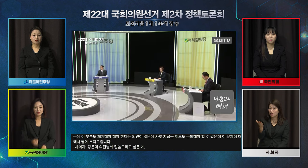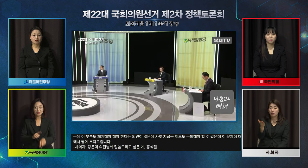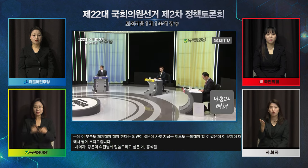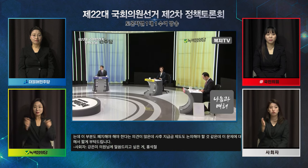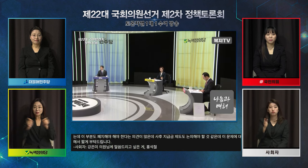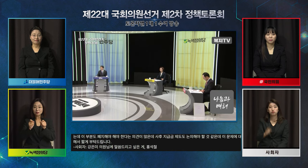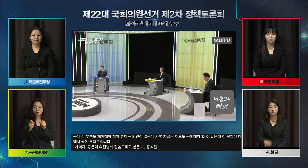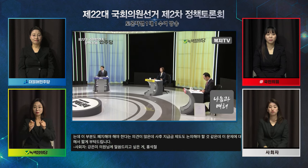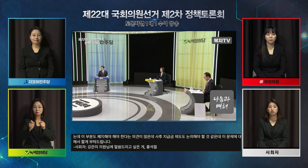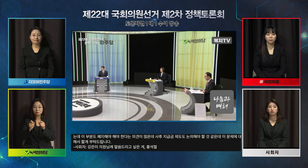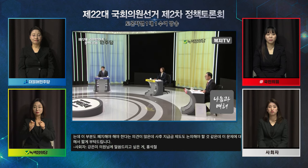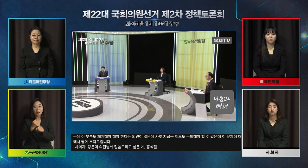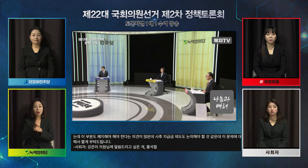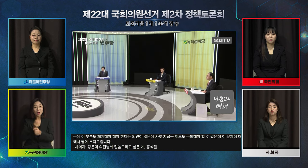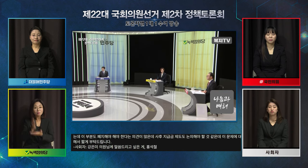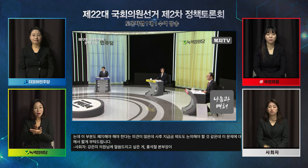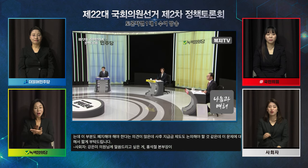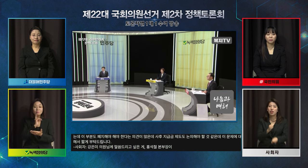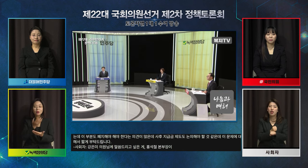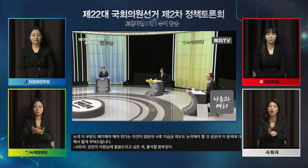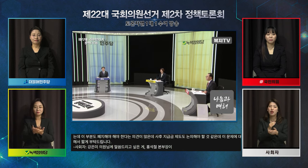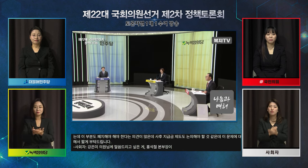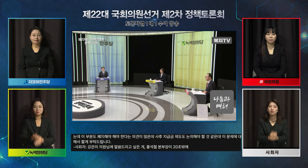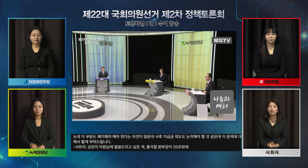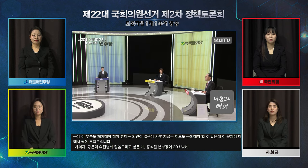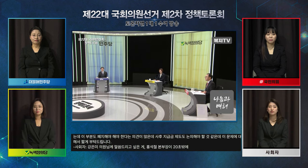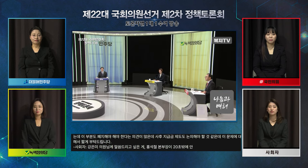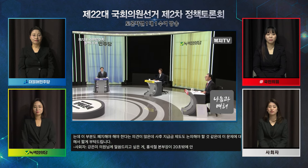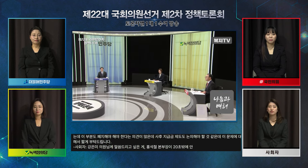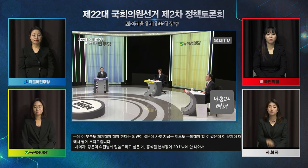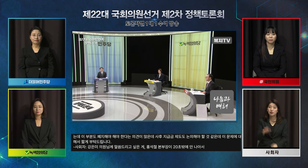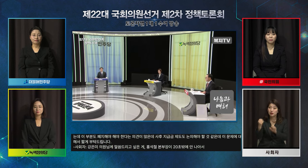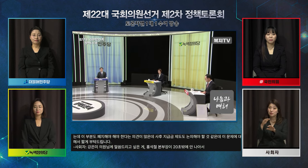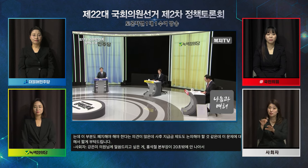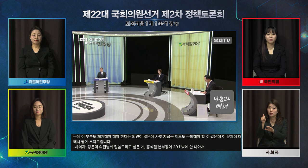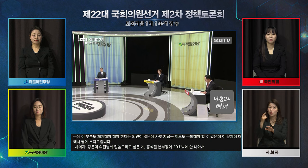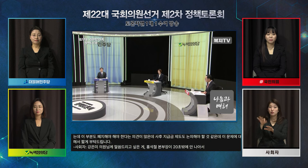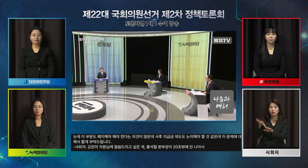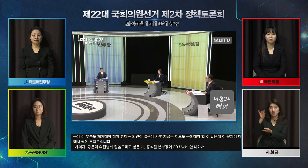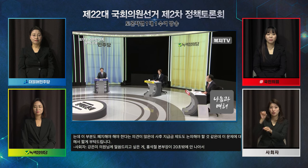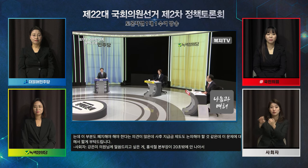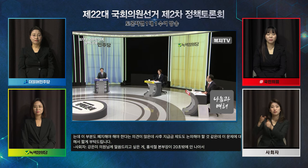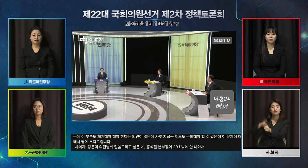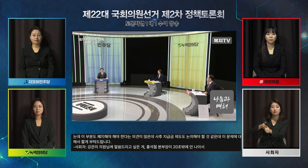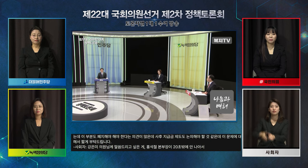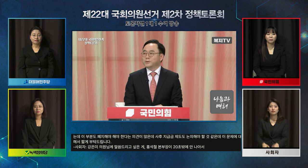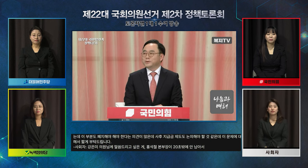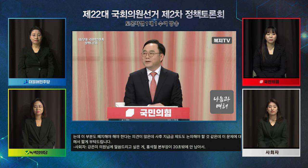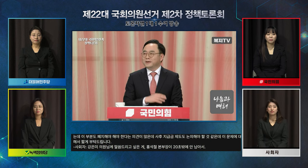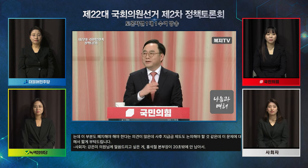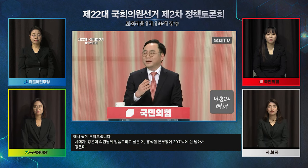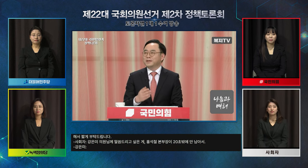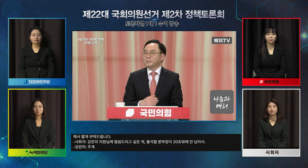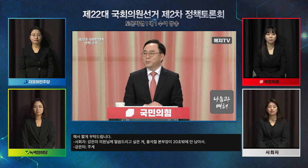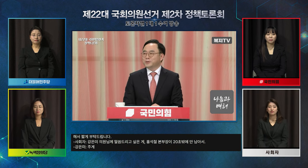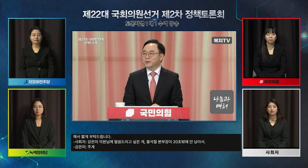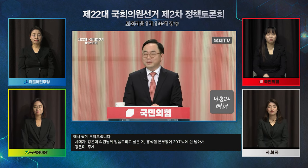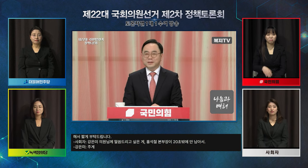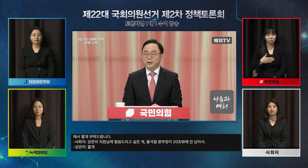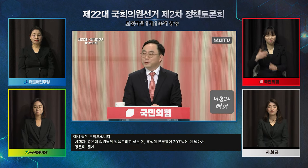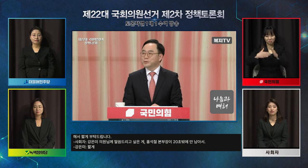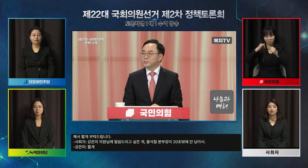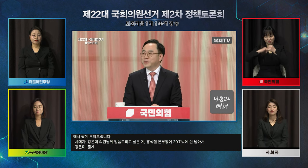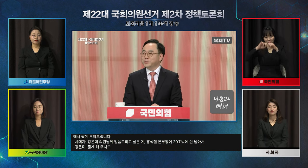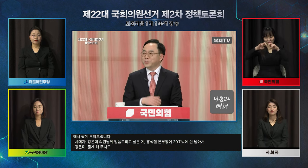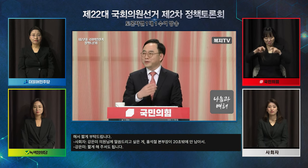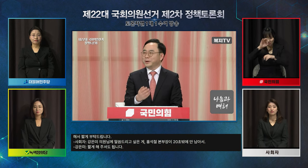하겠다 안 하겠다 이렇게 답변만 주시면 될 것 같은데요. 답변을 일단 홍석철 본부장부터 해주시죠. 저의 공약을 잘 안 살펴보신 것